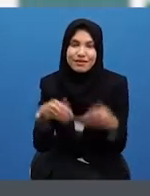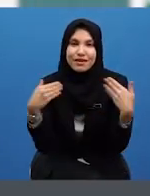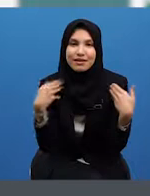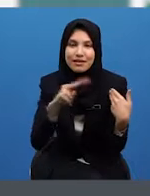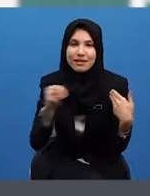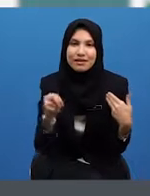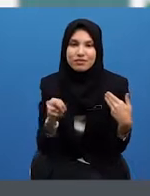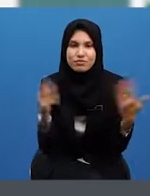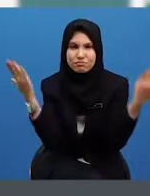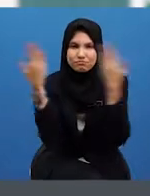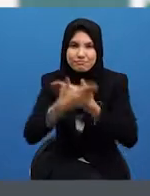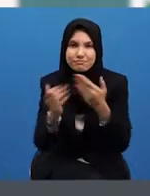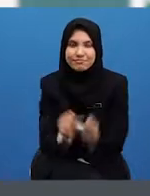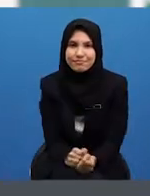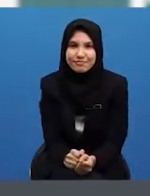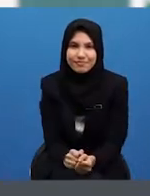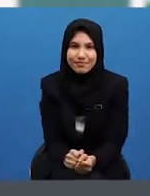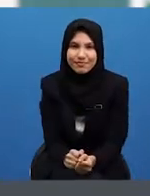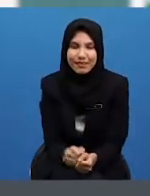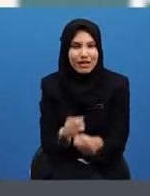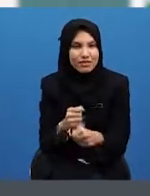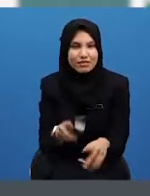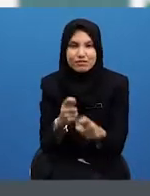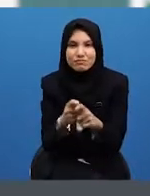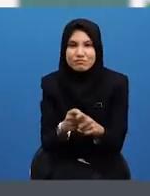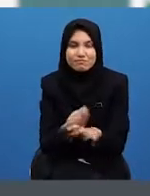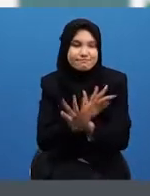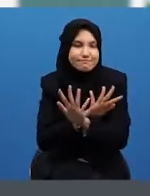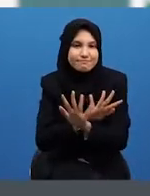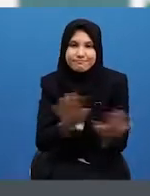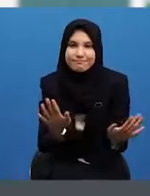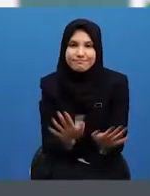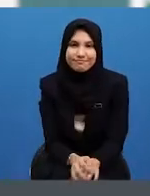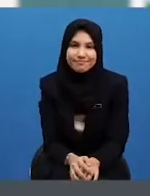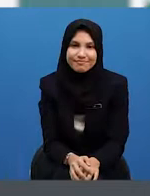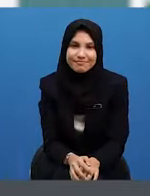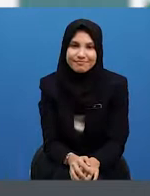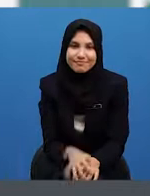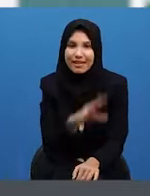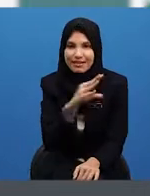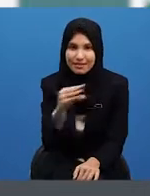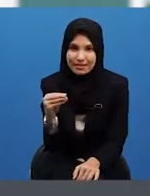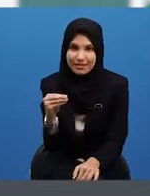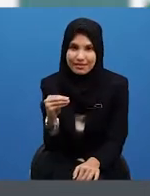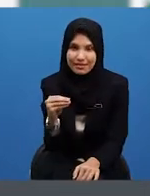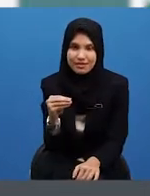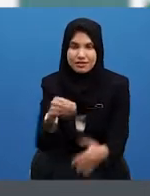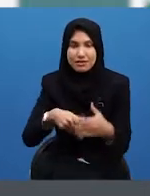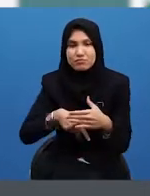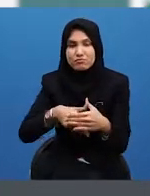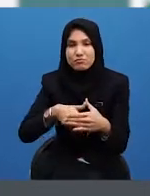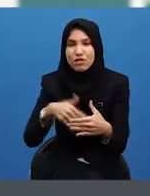swasana yang gelap sudah tentulah tidak boleh dan diluar